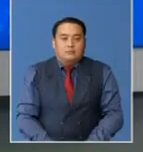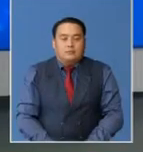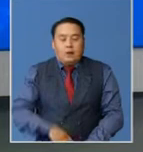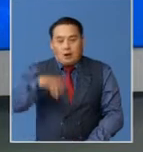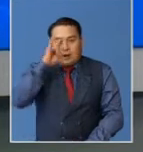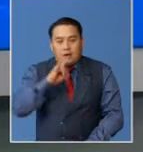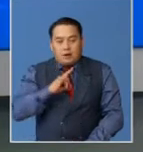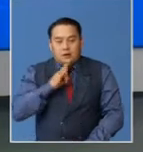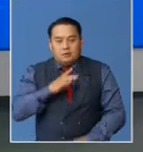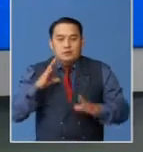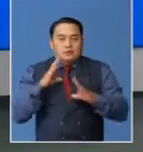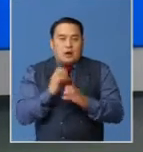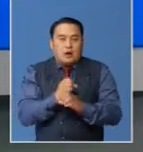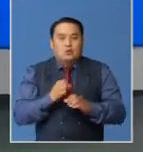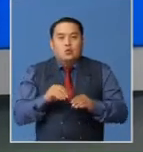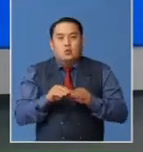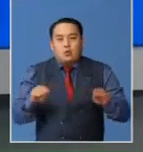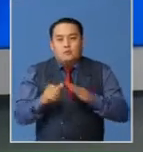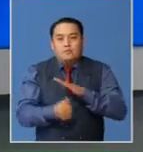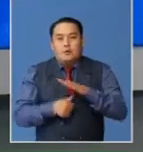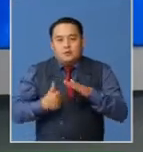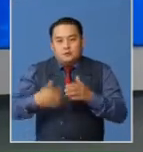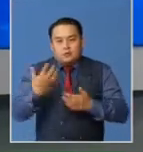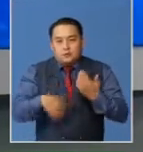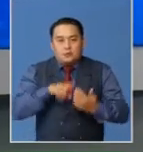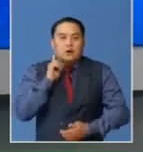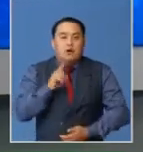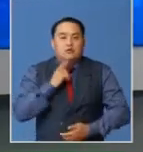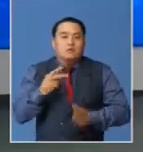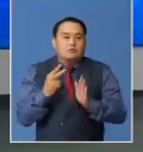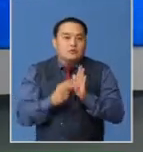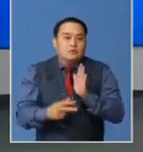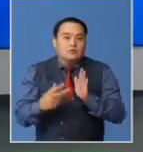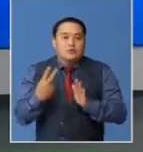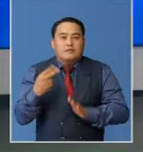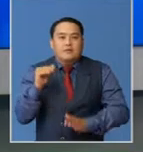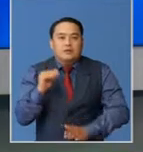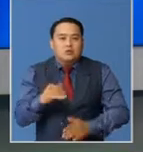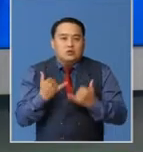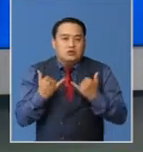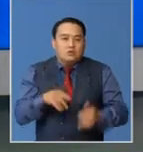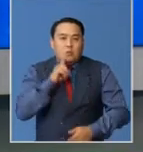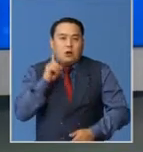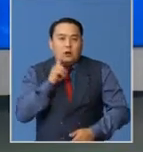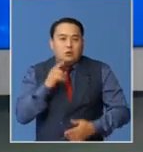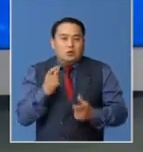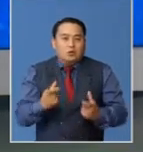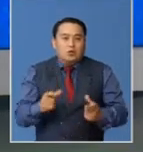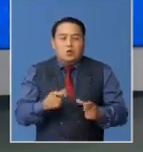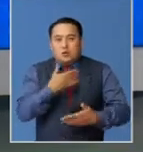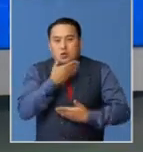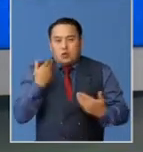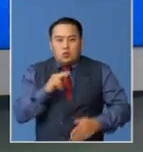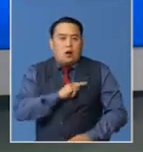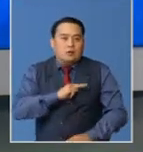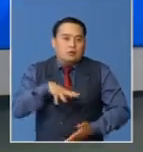В Казахстане наблюдается снижение уровня безработицы среди молодежи. Сегодня 82 тысячи молодых людей не имеют